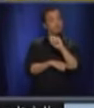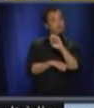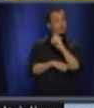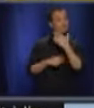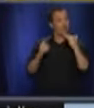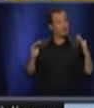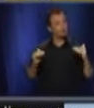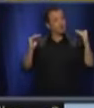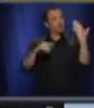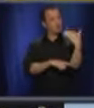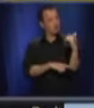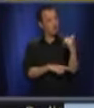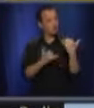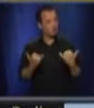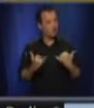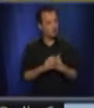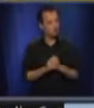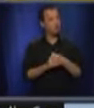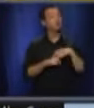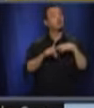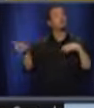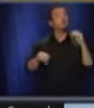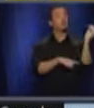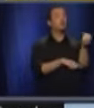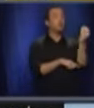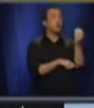jaune. L'Outaouais, le Bas-Saint-Laurent,